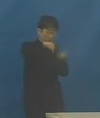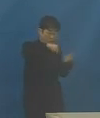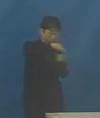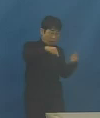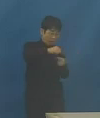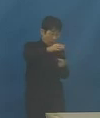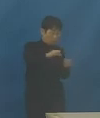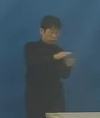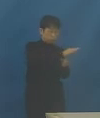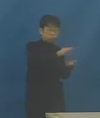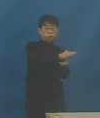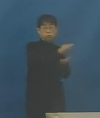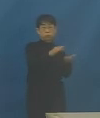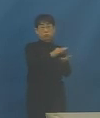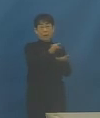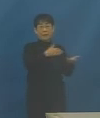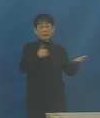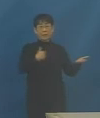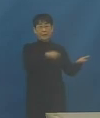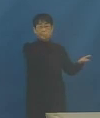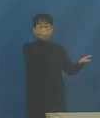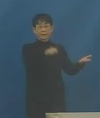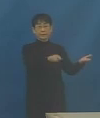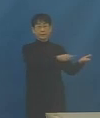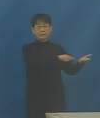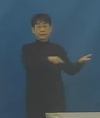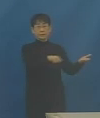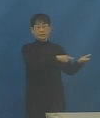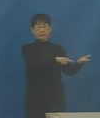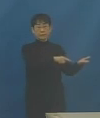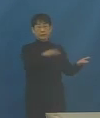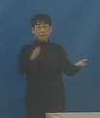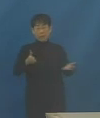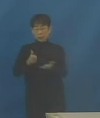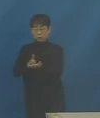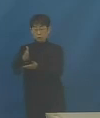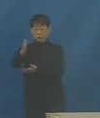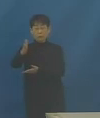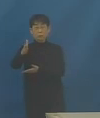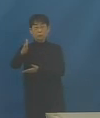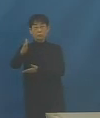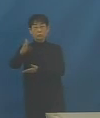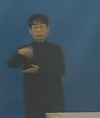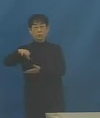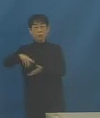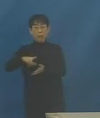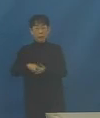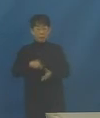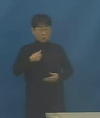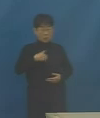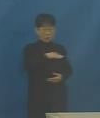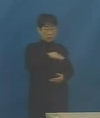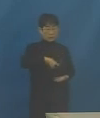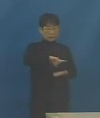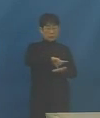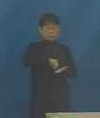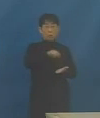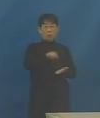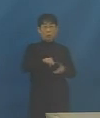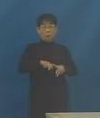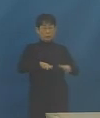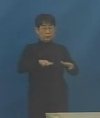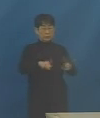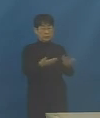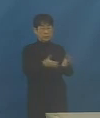そのやはり根本の出発点というのは我々地方側としてはですね自治体側として